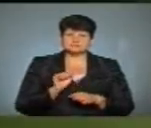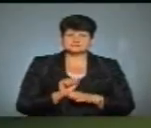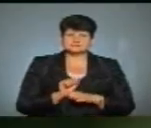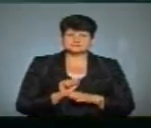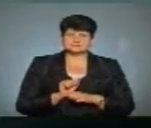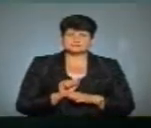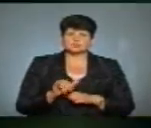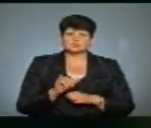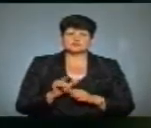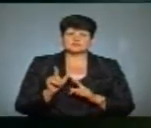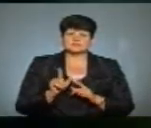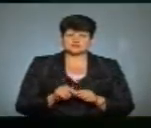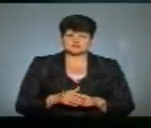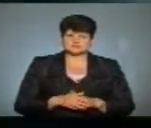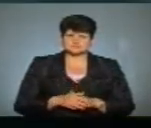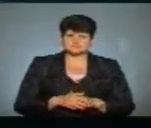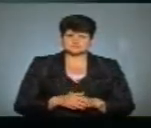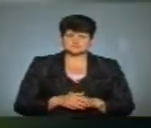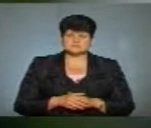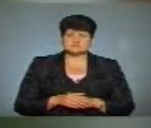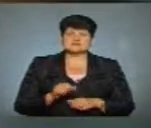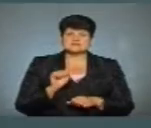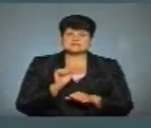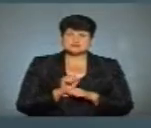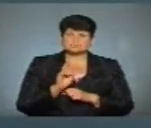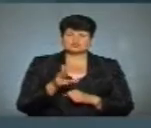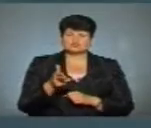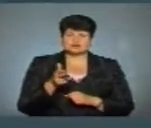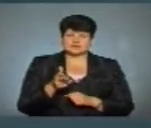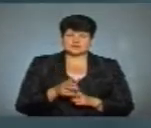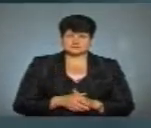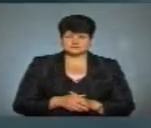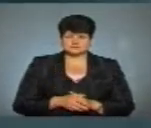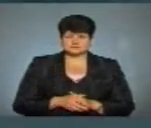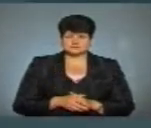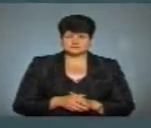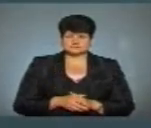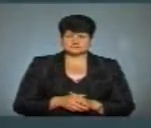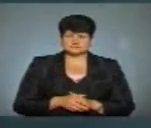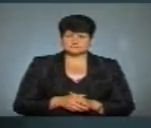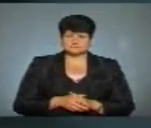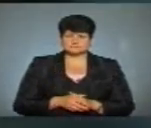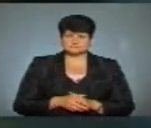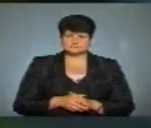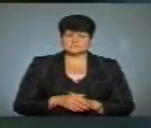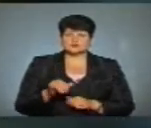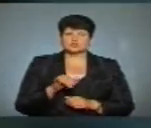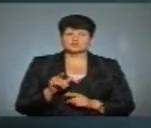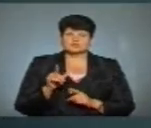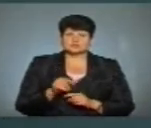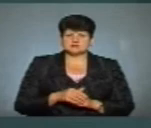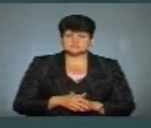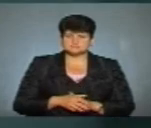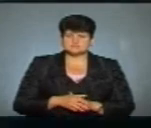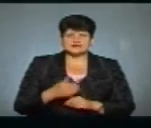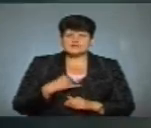застрягнути. Де є застрягнути? Ти кажу, бо стріляти буду. Ну, люди, не їду. Куди їдеш на людину?